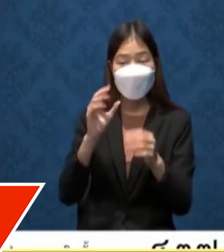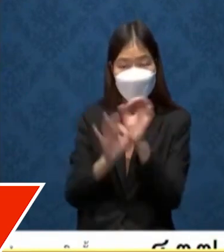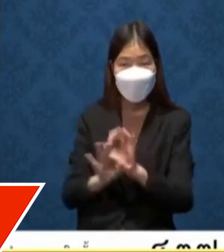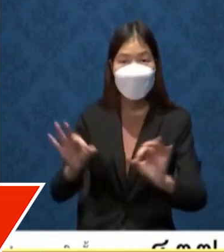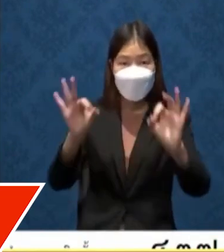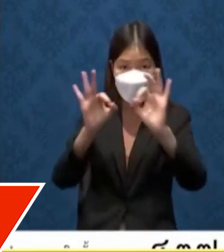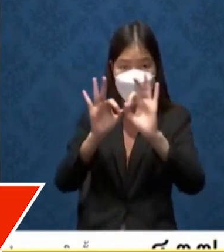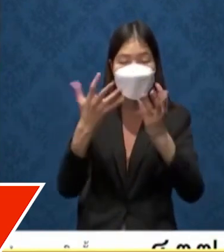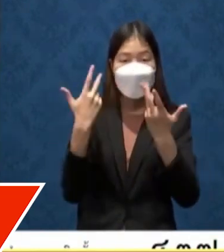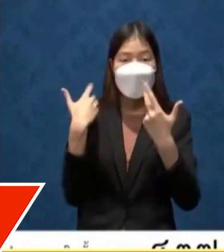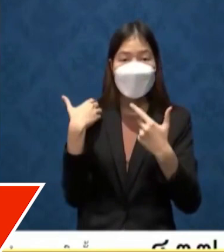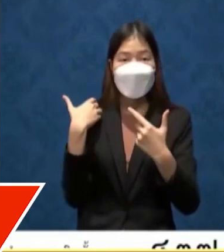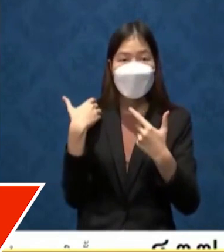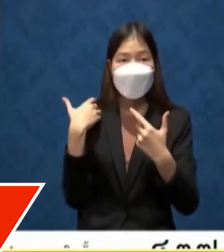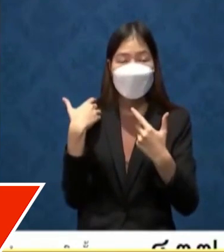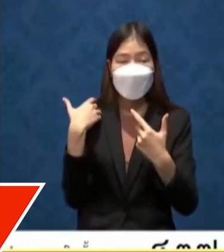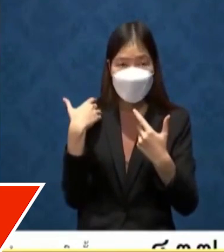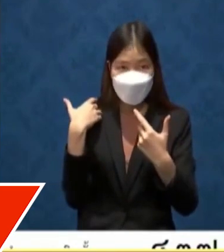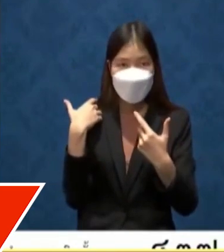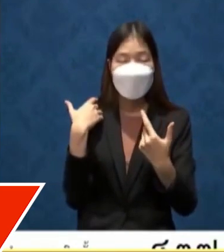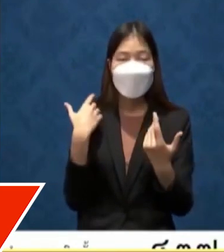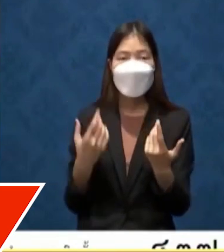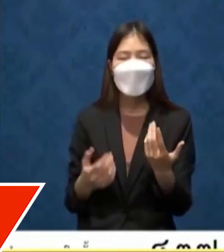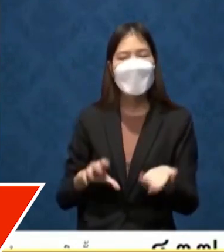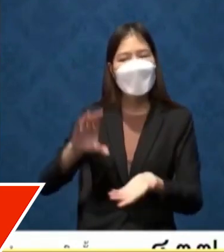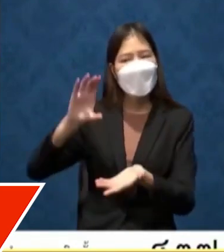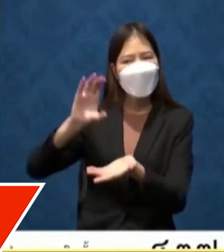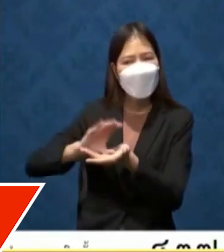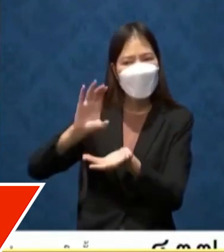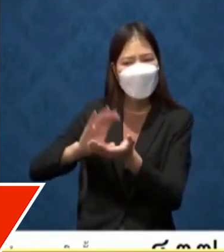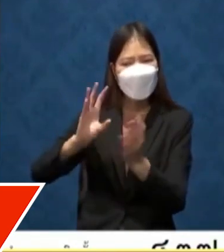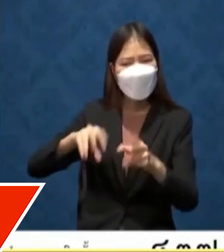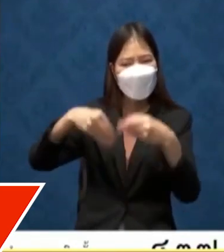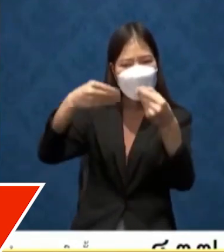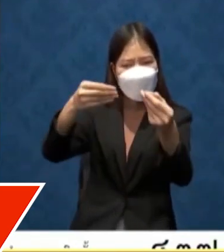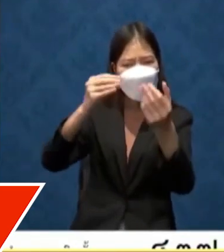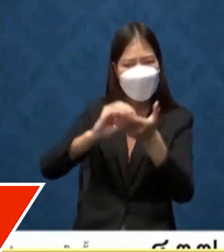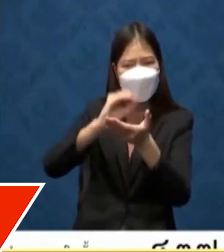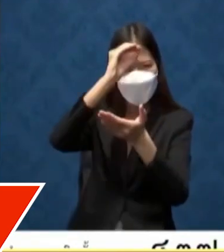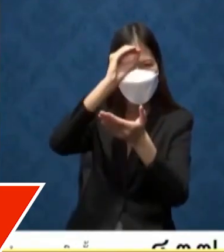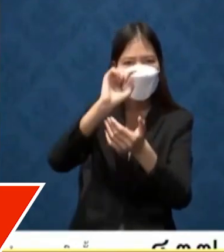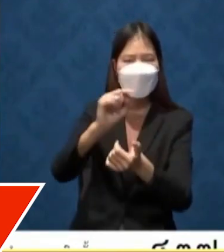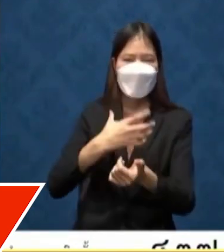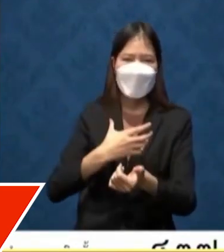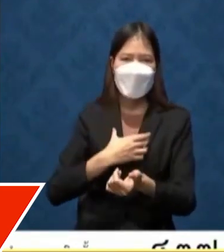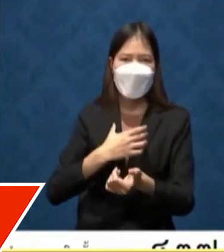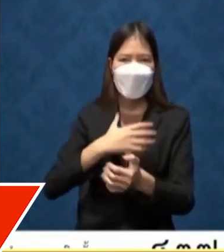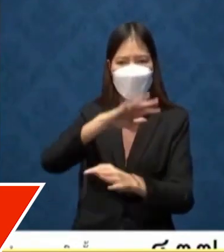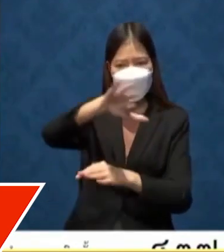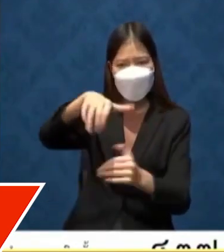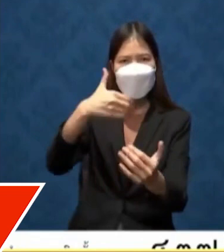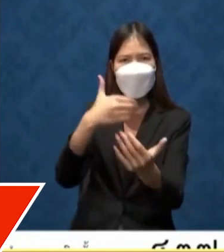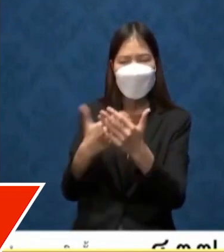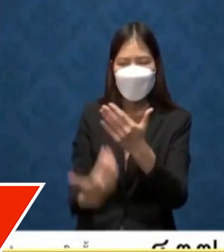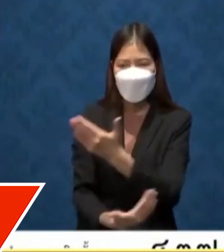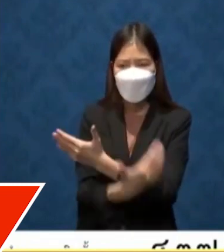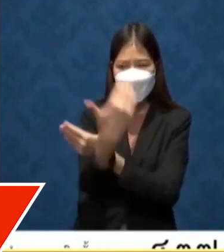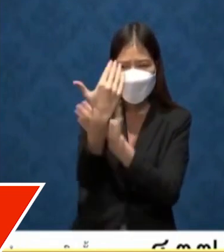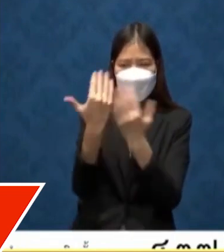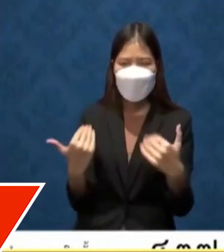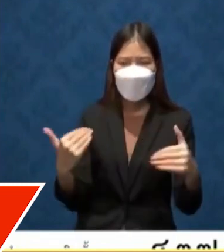ให้กู้ยืมอยู่แต่ในเมื่อกองทุนมีเจตนาในการที่จะให้ทุนการศึกษาแล้วผมจึงอยากให้ทุกคนมีโอกาสได้รับทุนอย่างเท่า